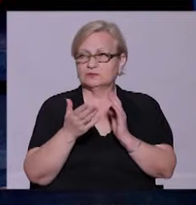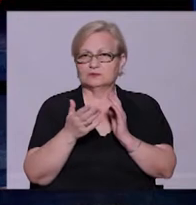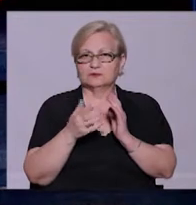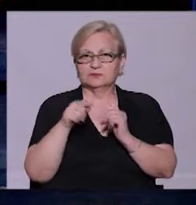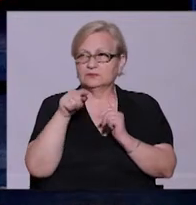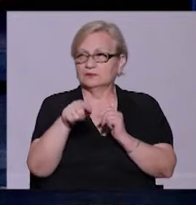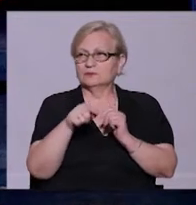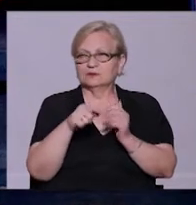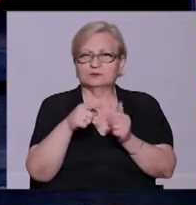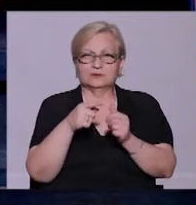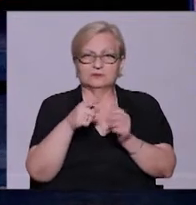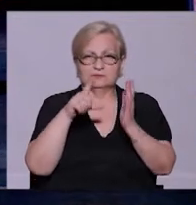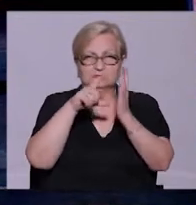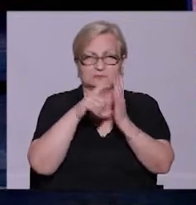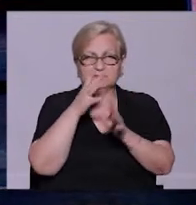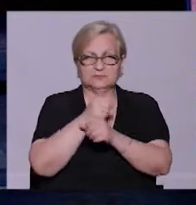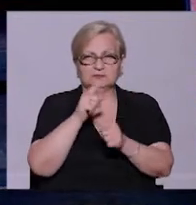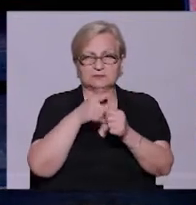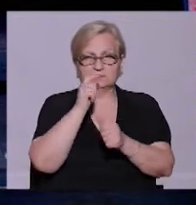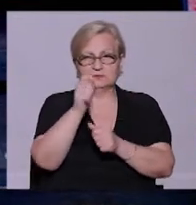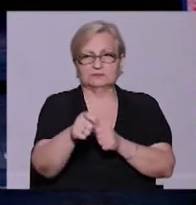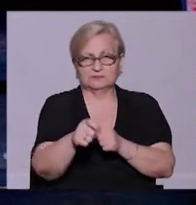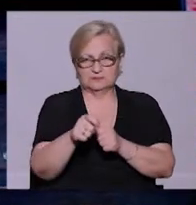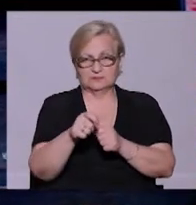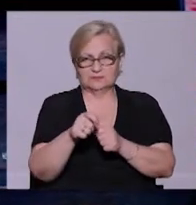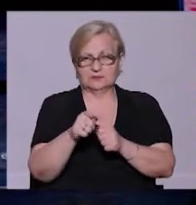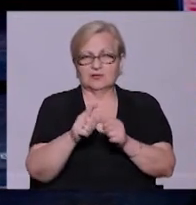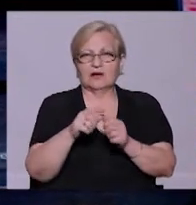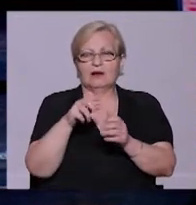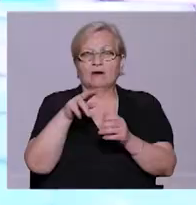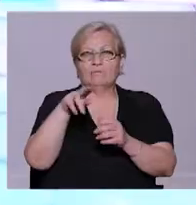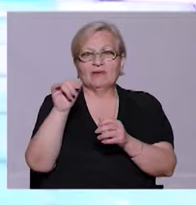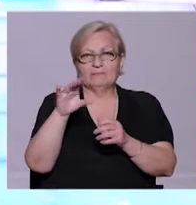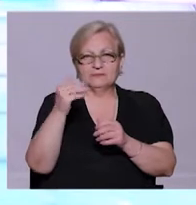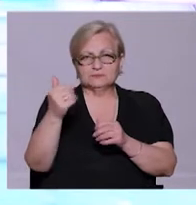ამ ნაწყვეტს მე დავარქმევდი პეპის პირველ წერილს.